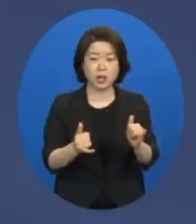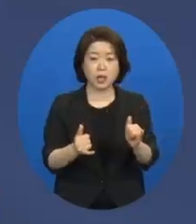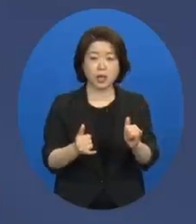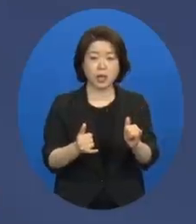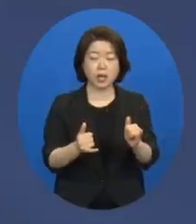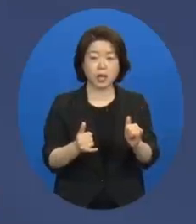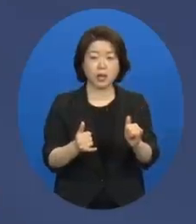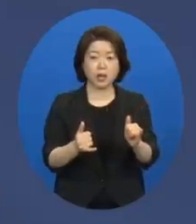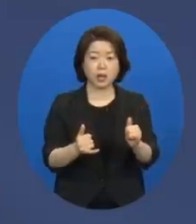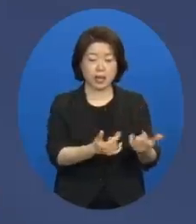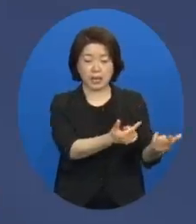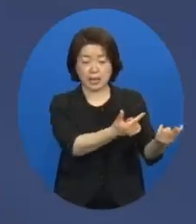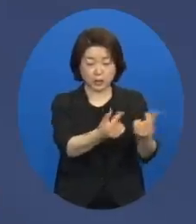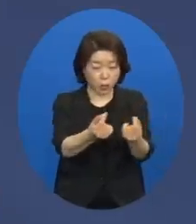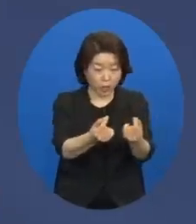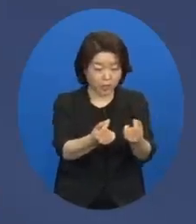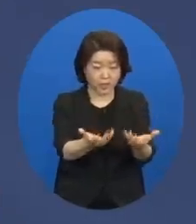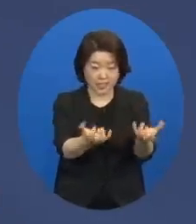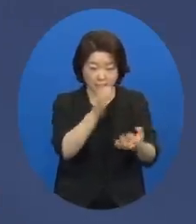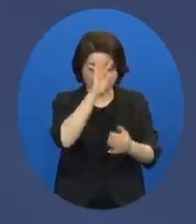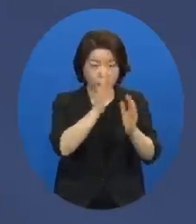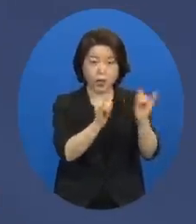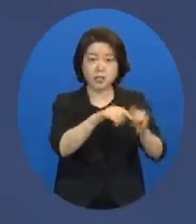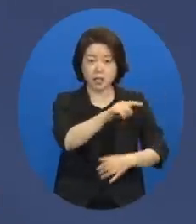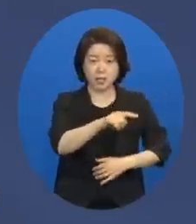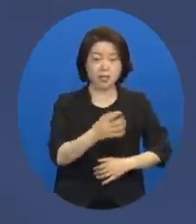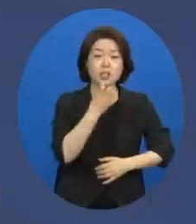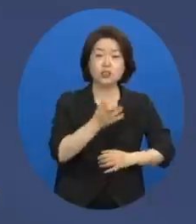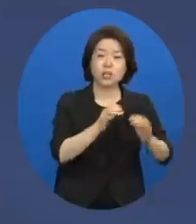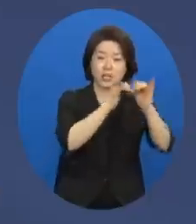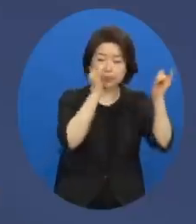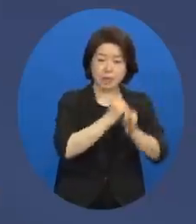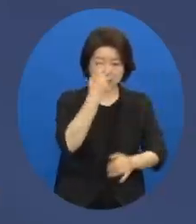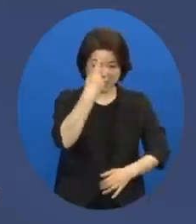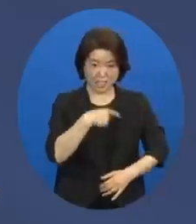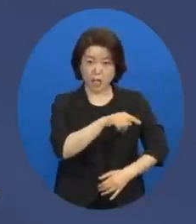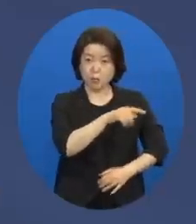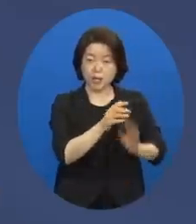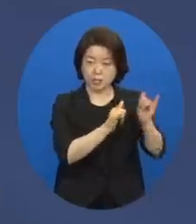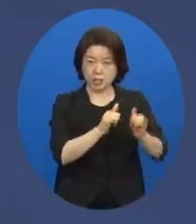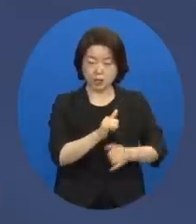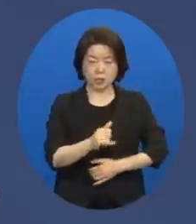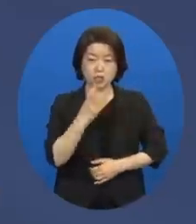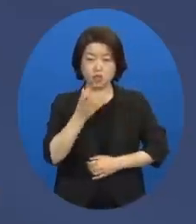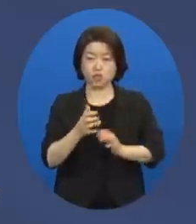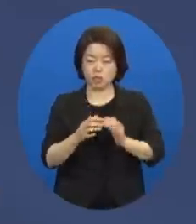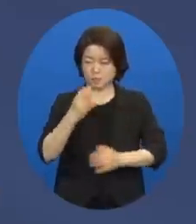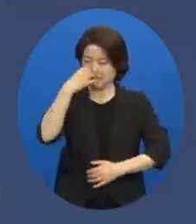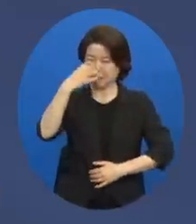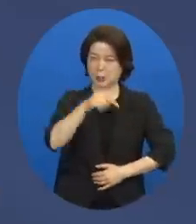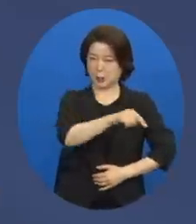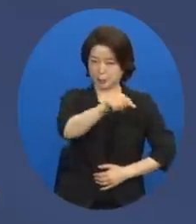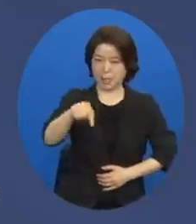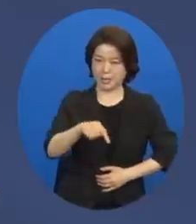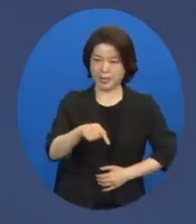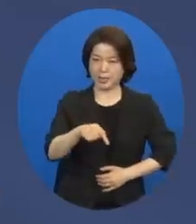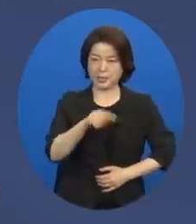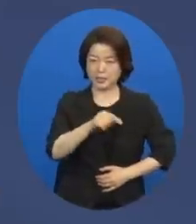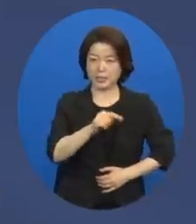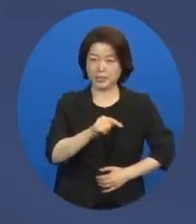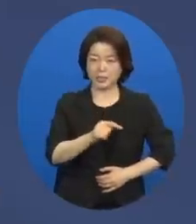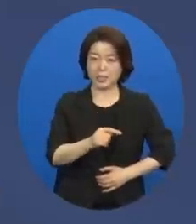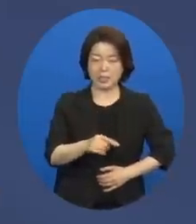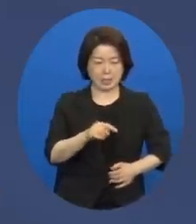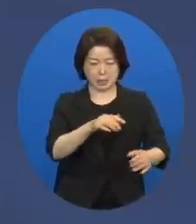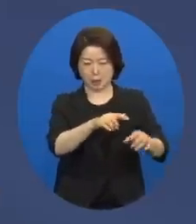사람들은 같은 나병 환자인데도 유대인과 사마리아인 그러면 완전히 유대인들의 그 교만한 그 이